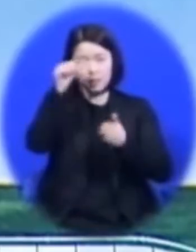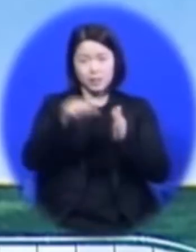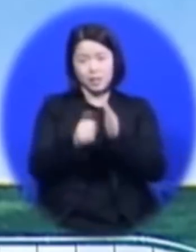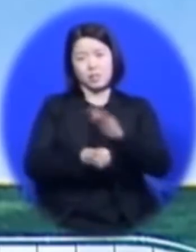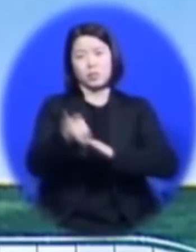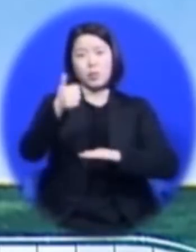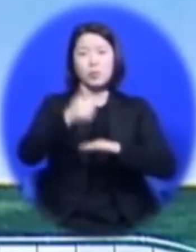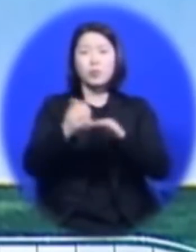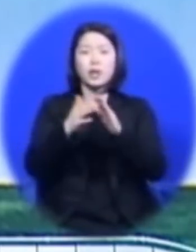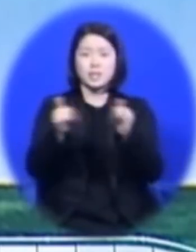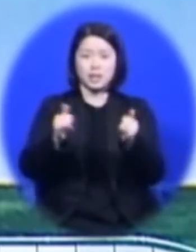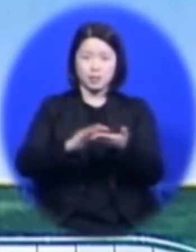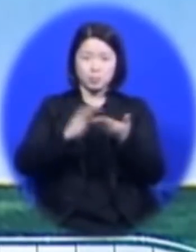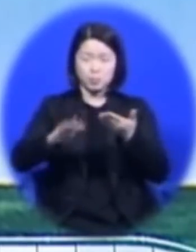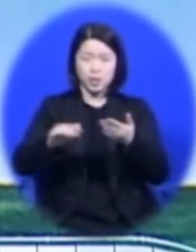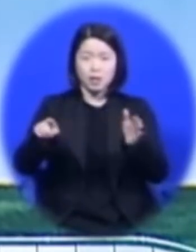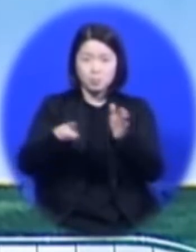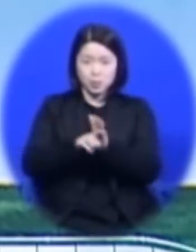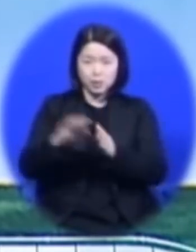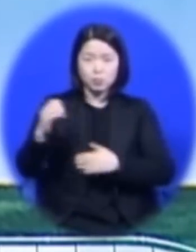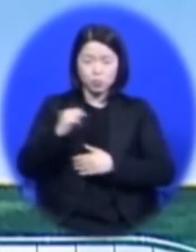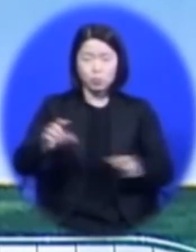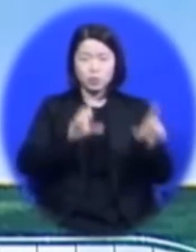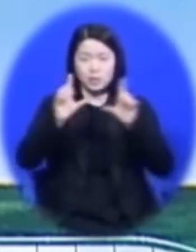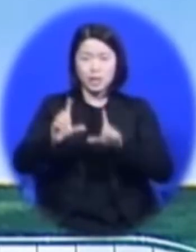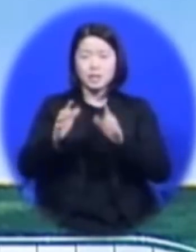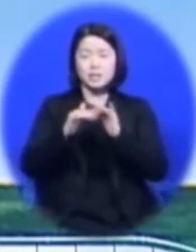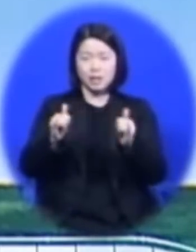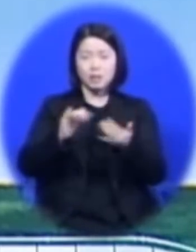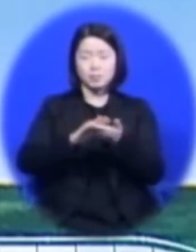사람입니다 믿음으로 사는 사람이에요